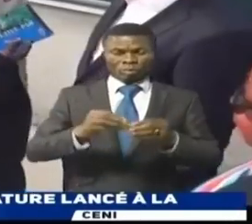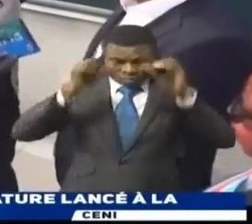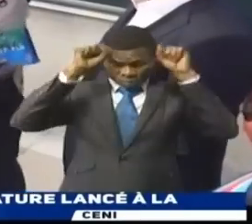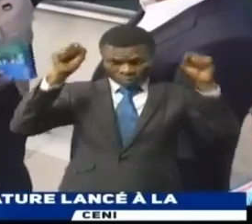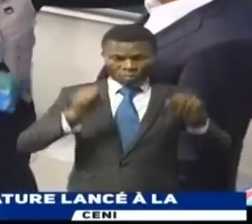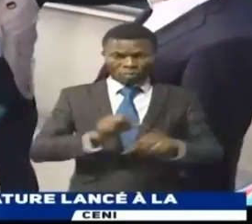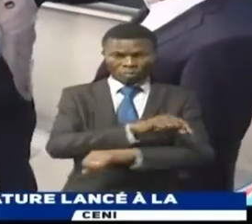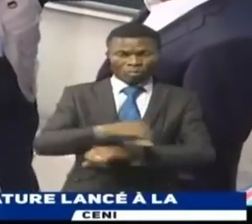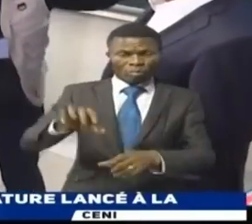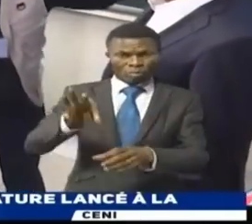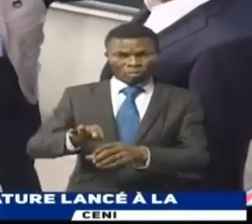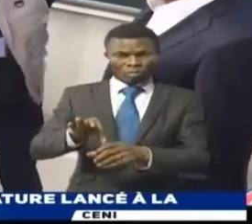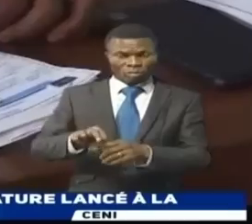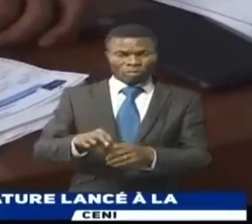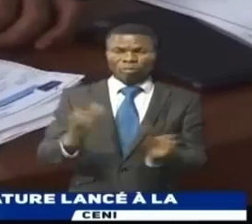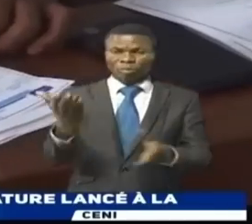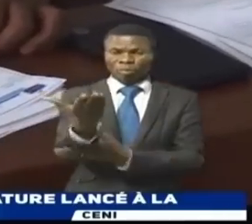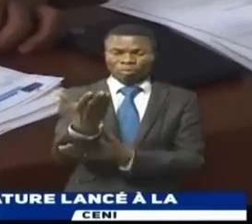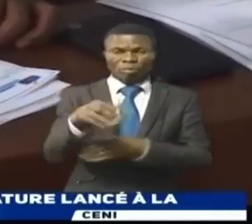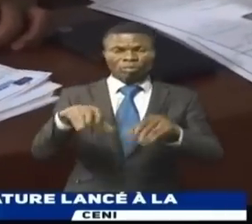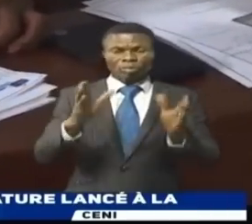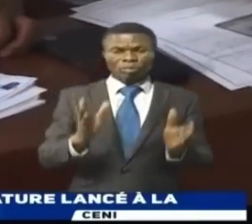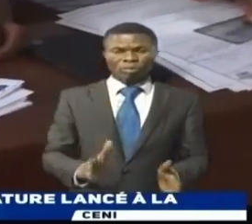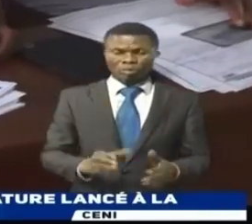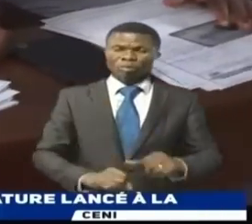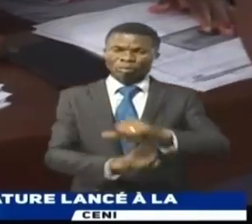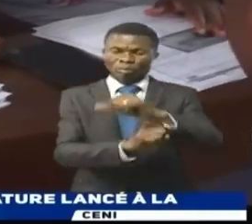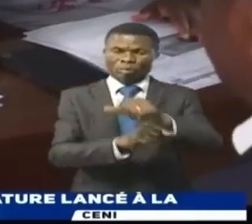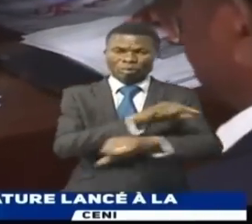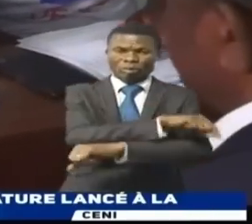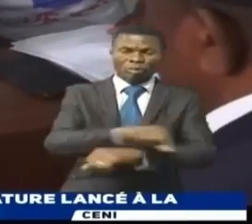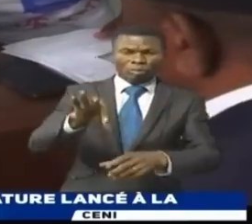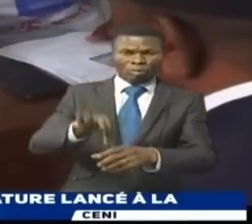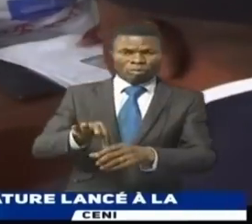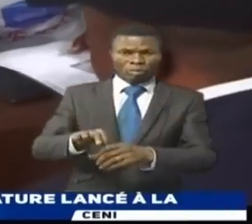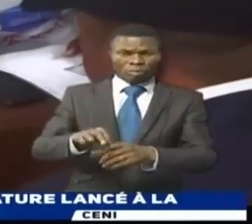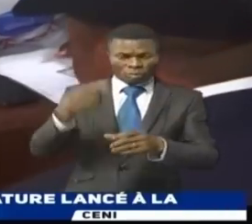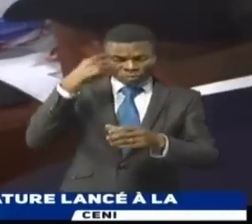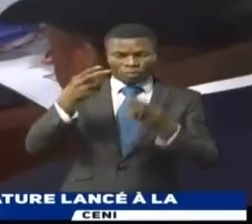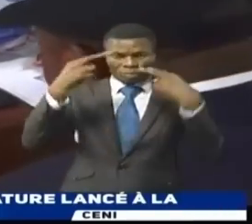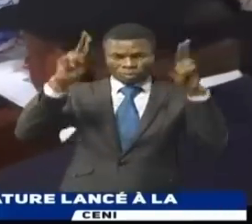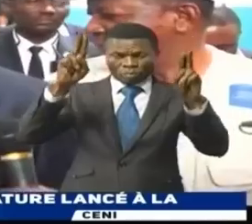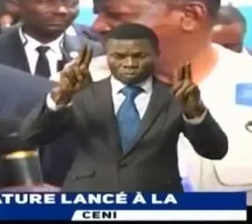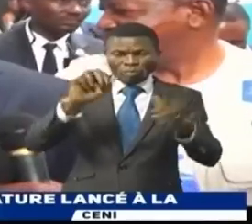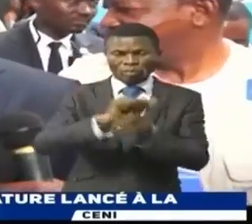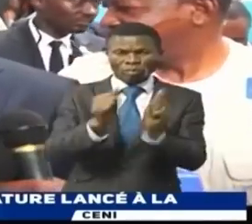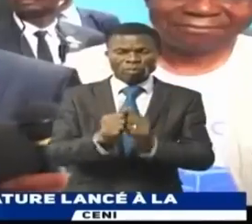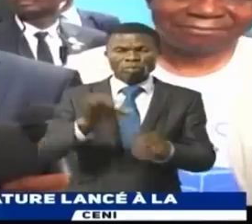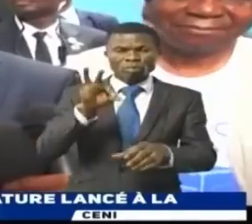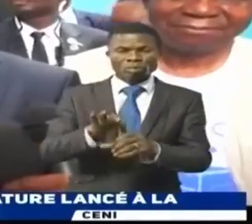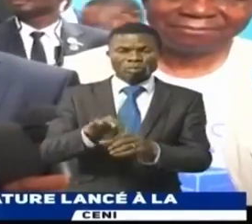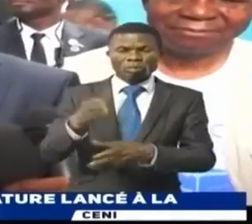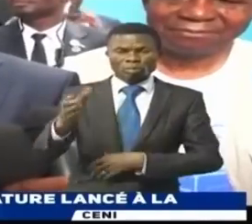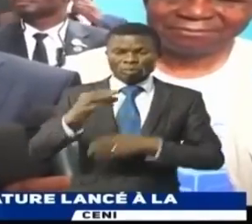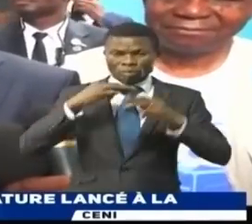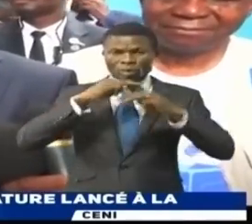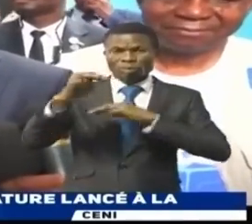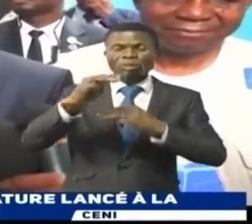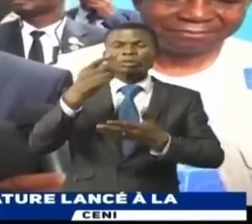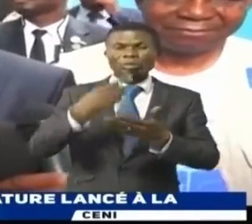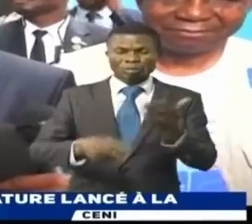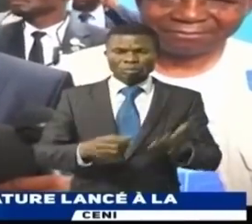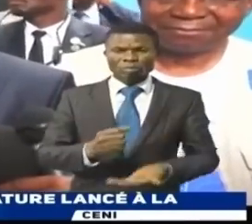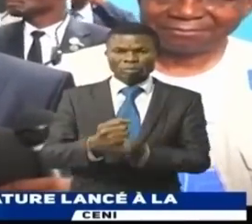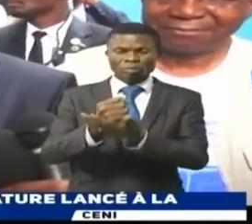centrale électorale a exhorté les Congolais d'accompagner la CENI pour l'aboutissement heureux du processus électoral. Le message, c'est de dire